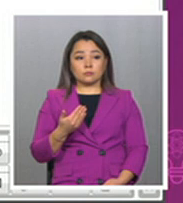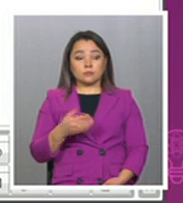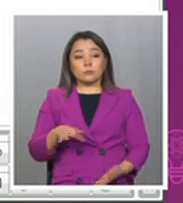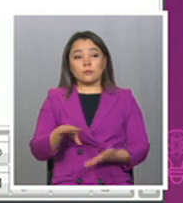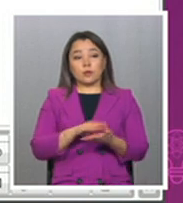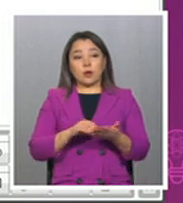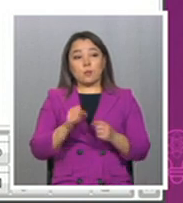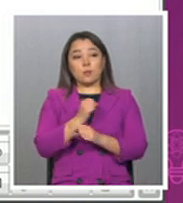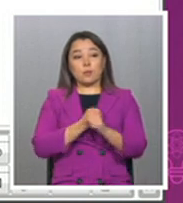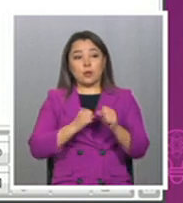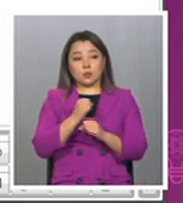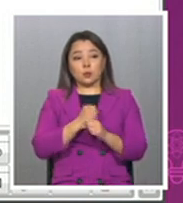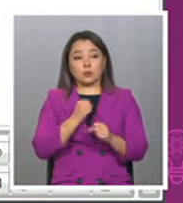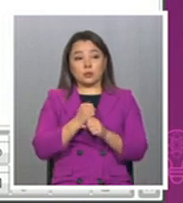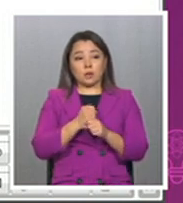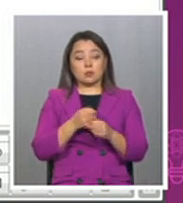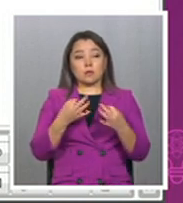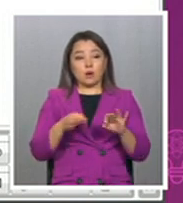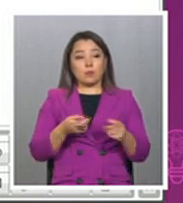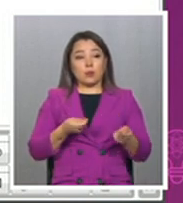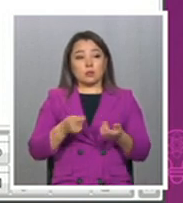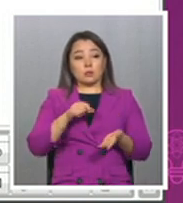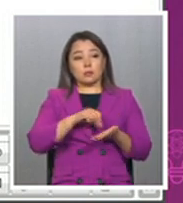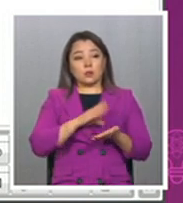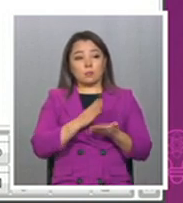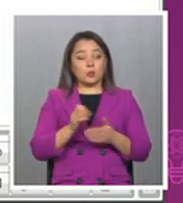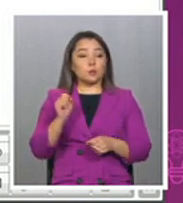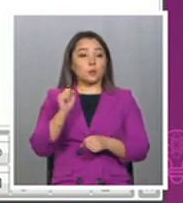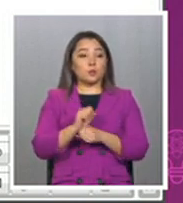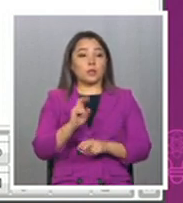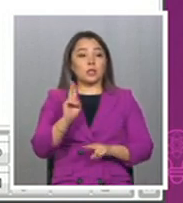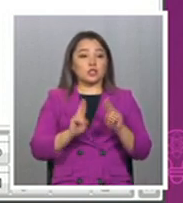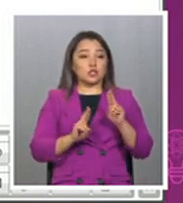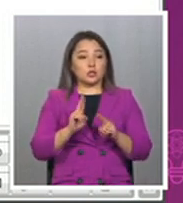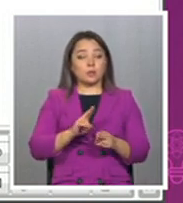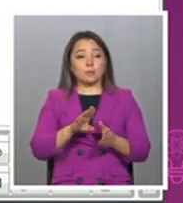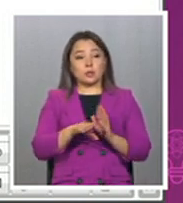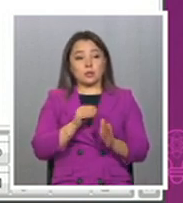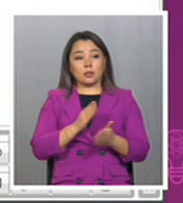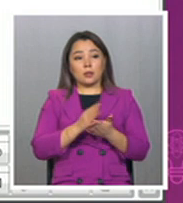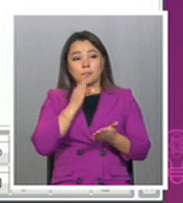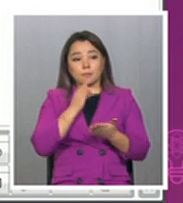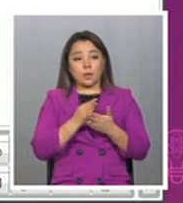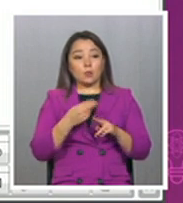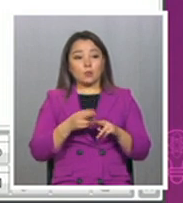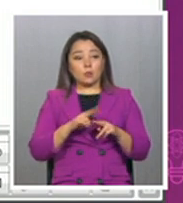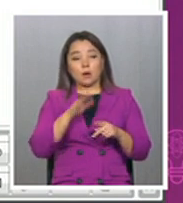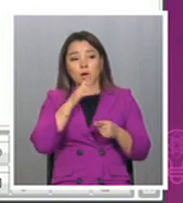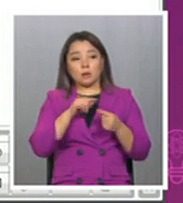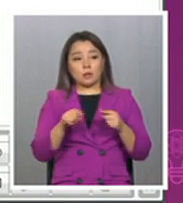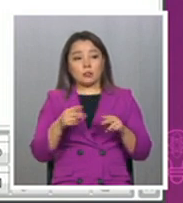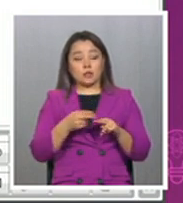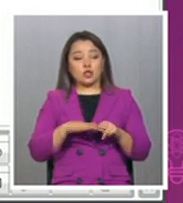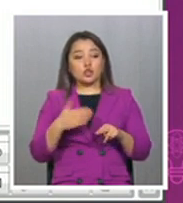қайтадан моторларды тәуелсіз басқару блогынан тоқтату режимін таңдаймыз. Бұл уақытта робот жан